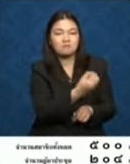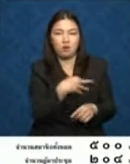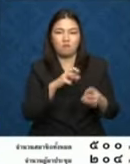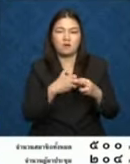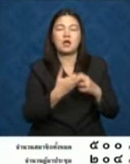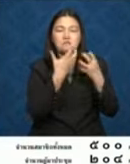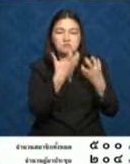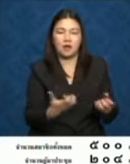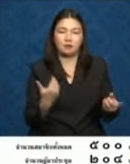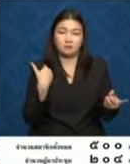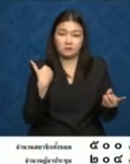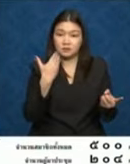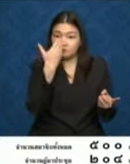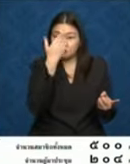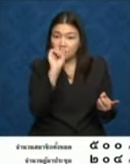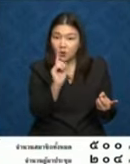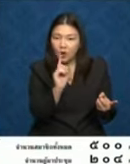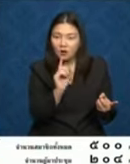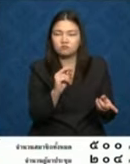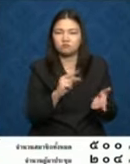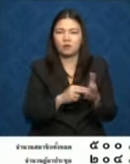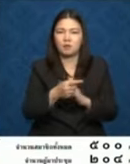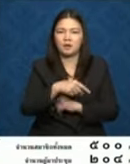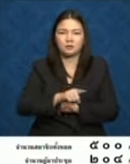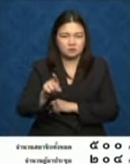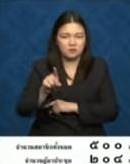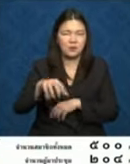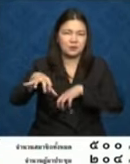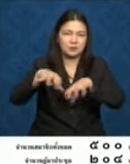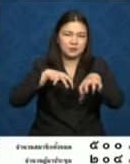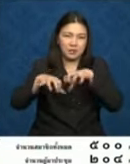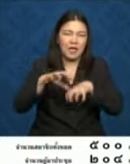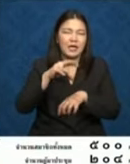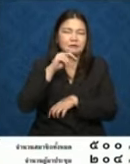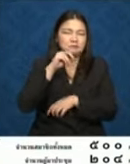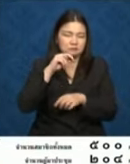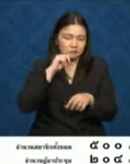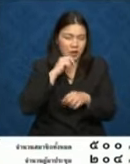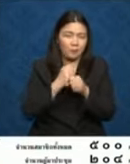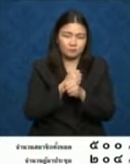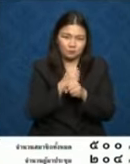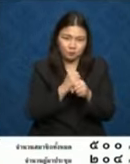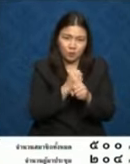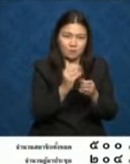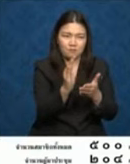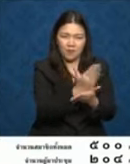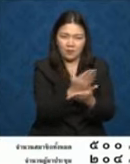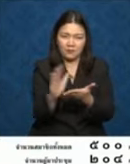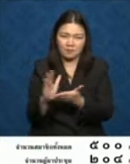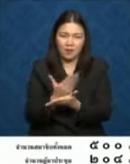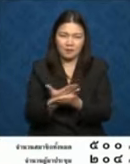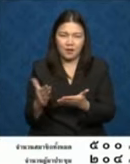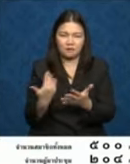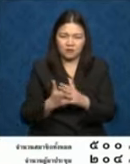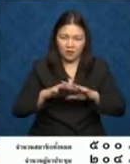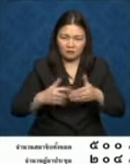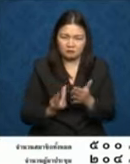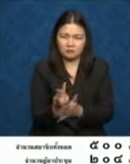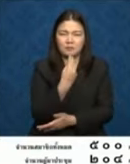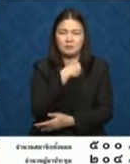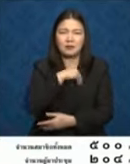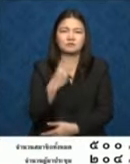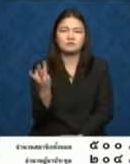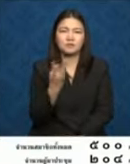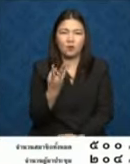อย่างหนักเนื่องจากการบริหารจัดการแบ่งสัดส่วนน้ำนมปัจจุบันสร้างรายได้ไม่คุ้มทุนส่งผลให้เกษตร